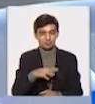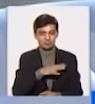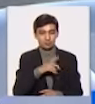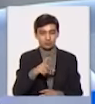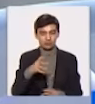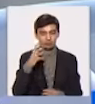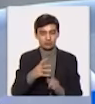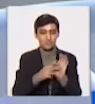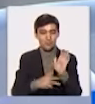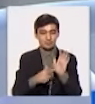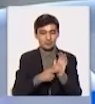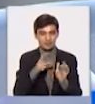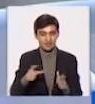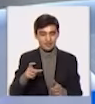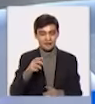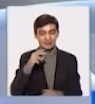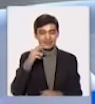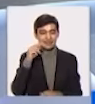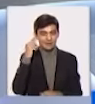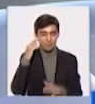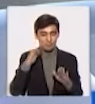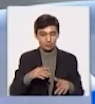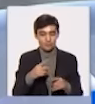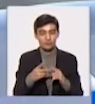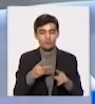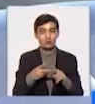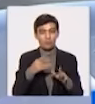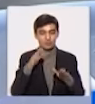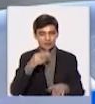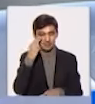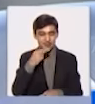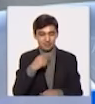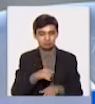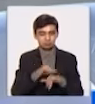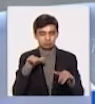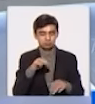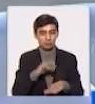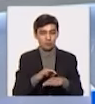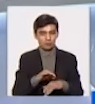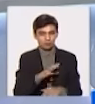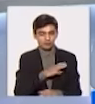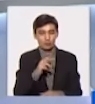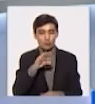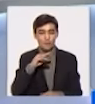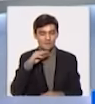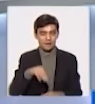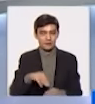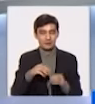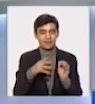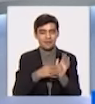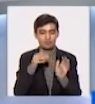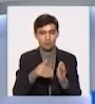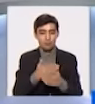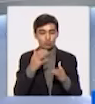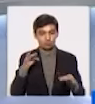4087 адам болды. Қытайдан кейін қайтыс болғандар саны ең көп тіркелген ел Италия. Мұнда COVID-19 вирусын 9 мыңнан астам